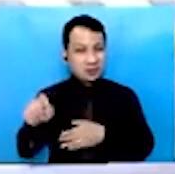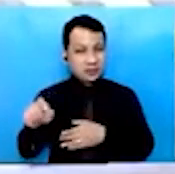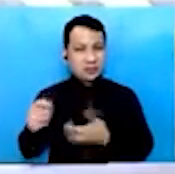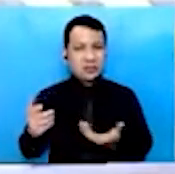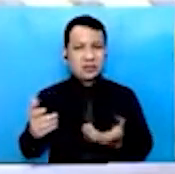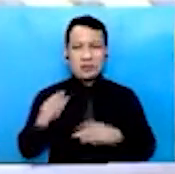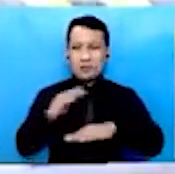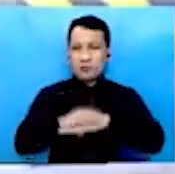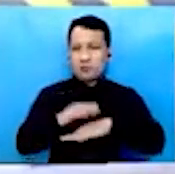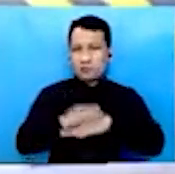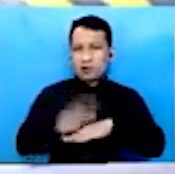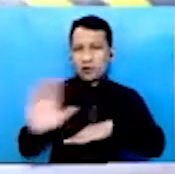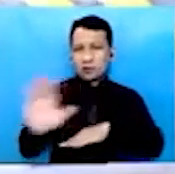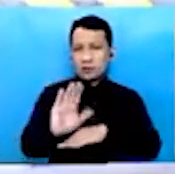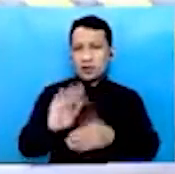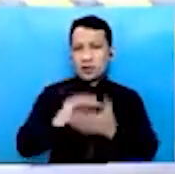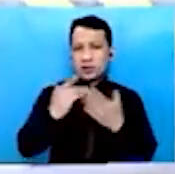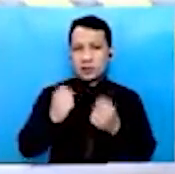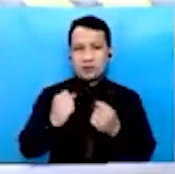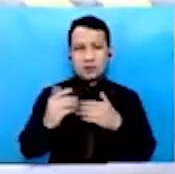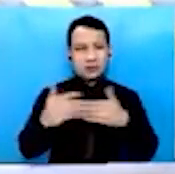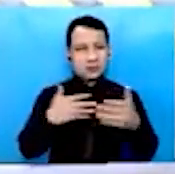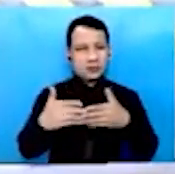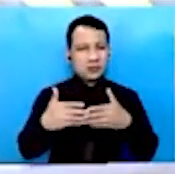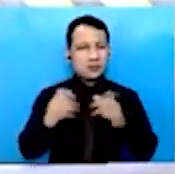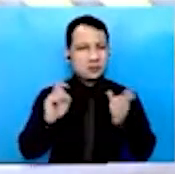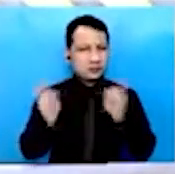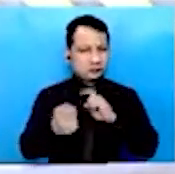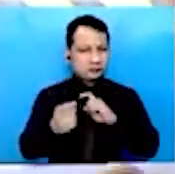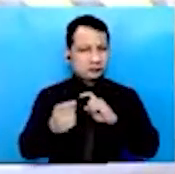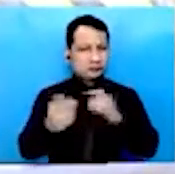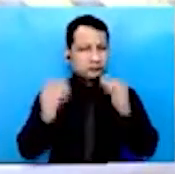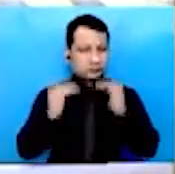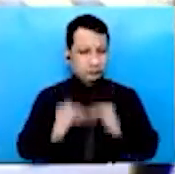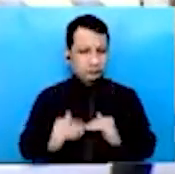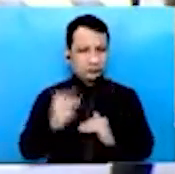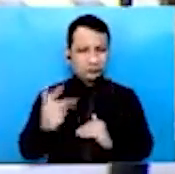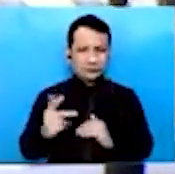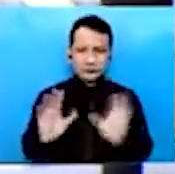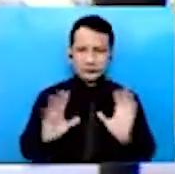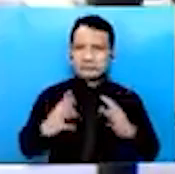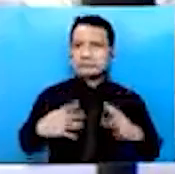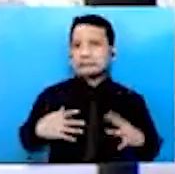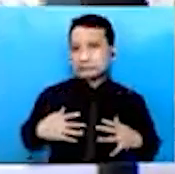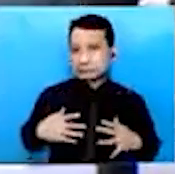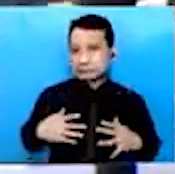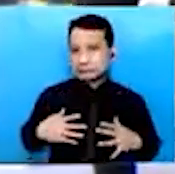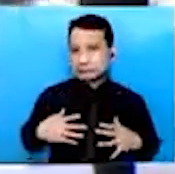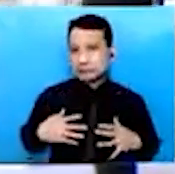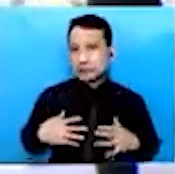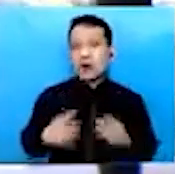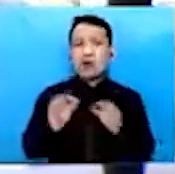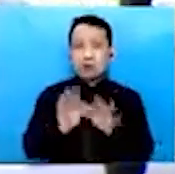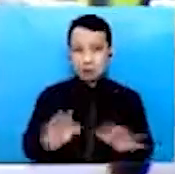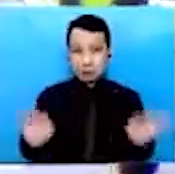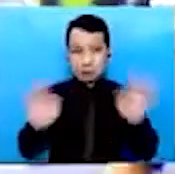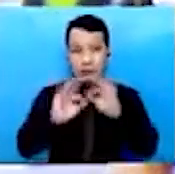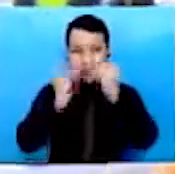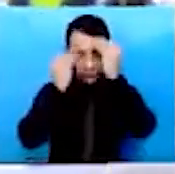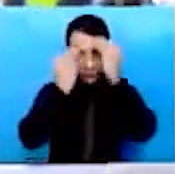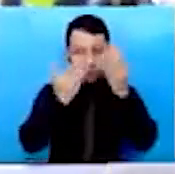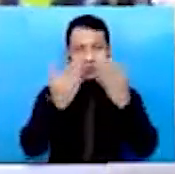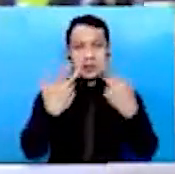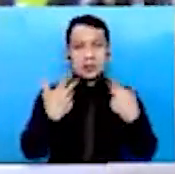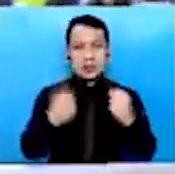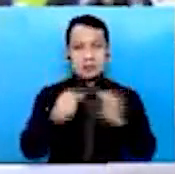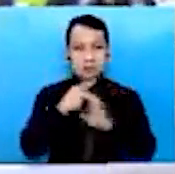naman ng mga health expert, kahit na may pagluwag na sa quarantine status, huwag pa rin magpakampante at laging sundin ang mga health protocols.